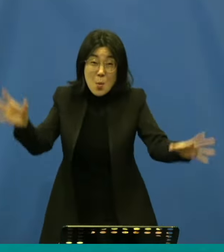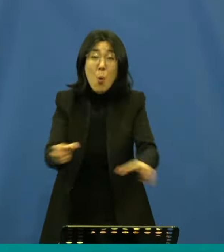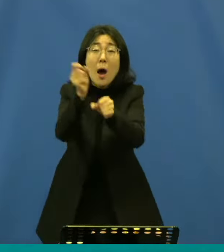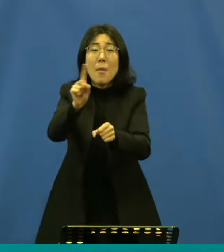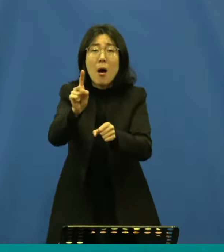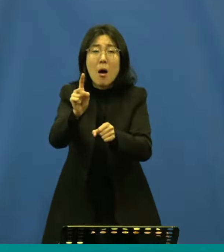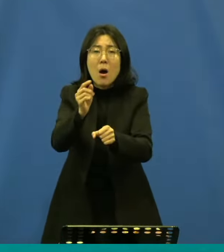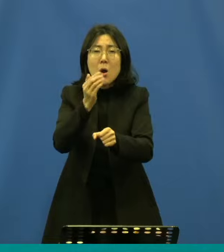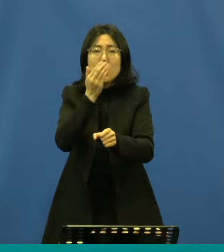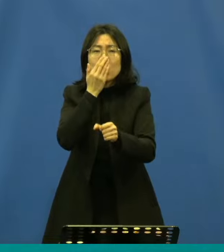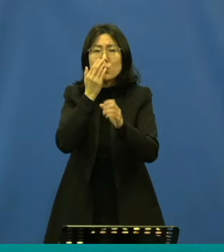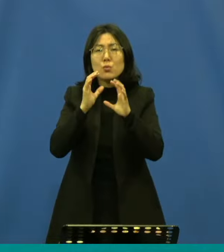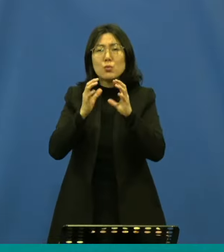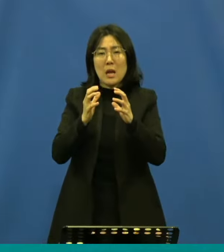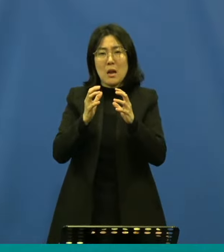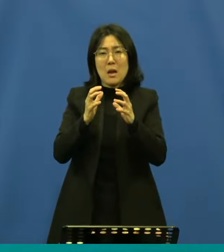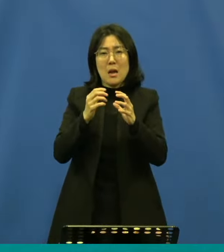그런데